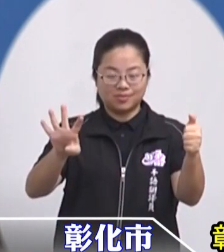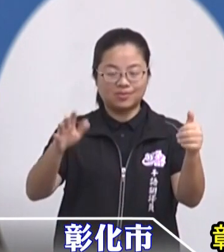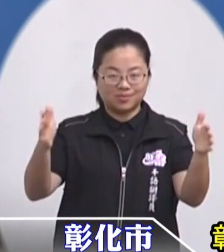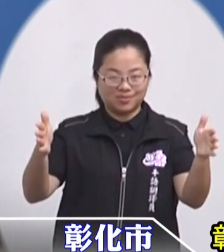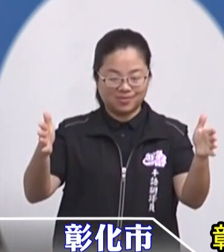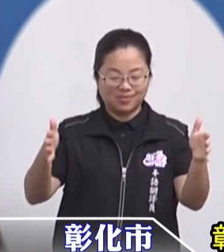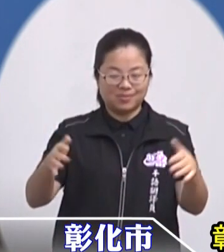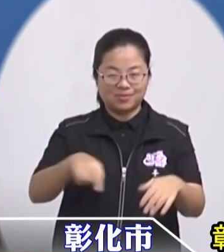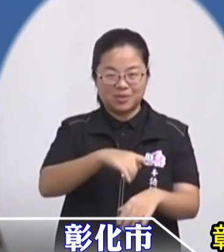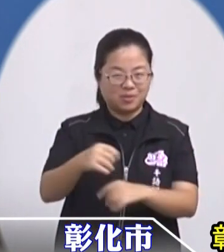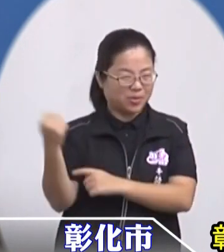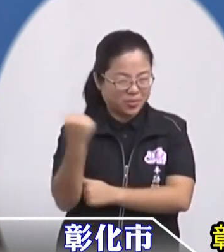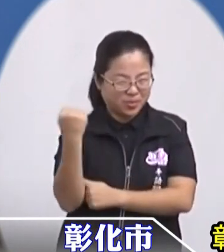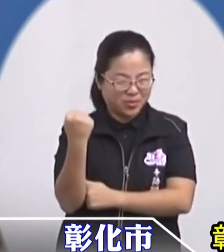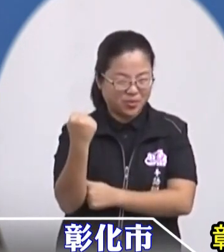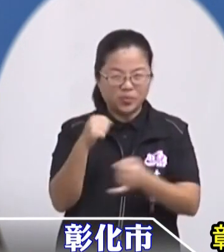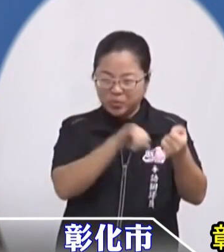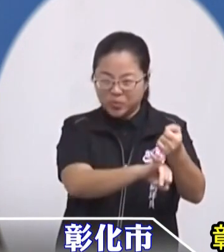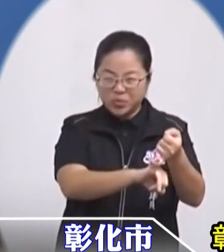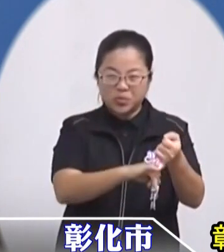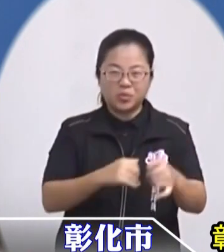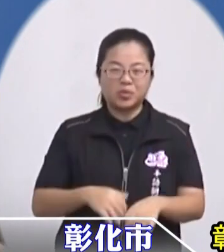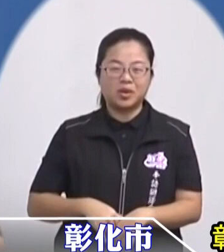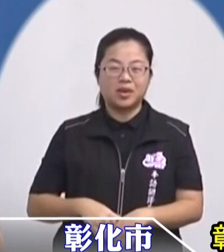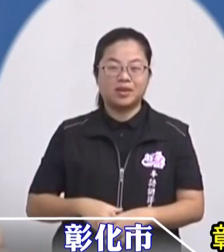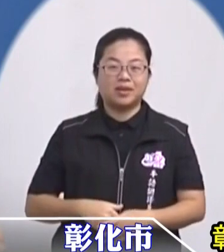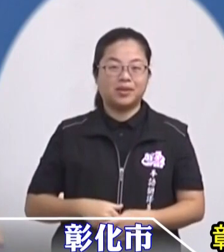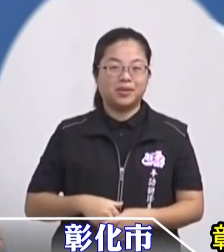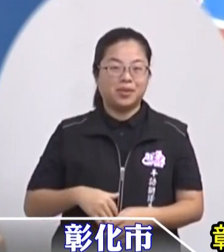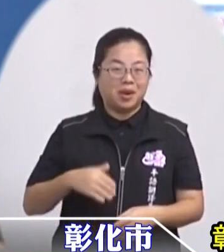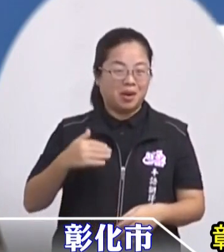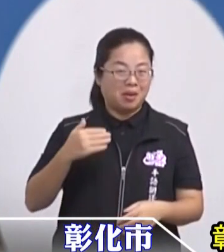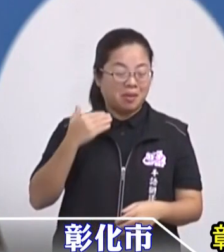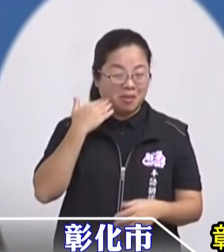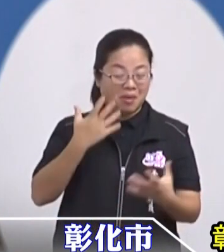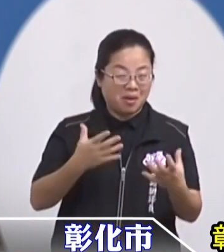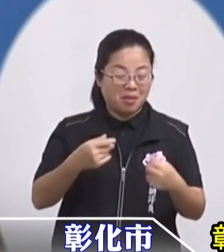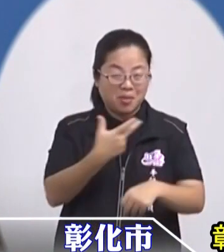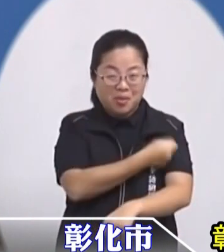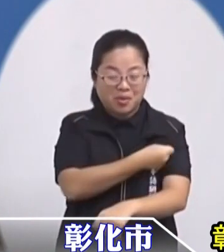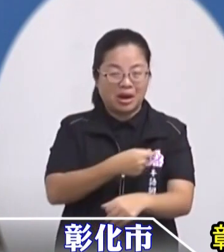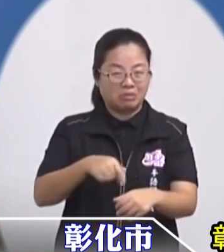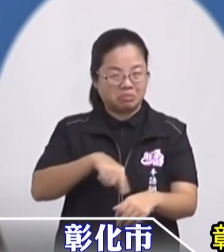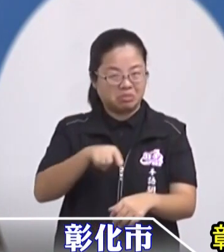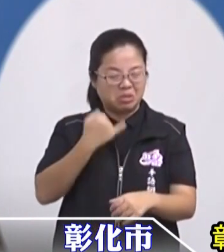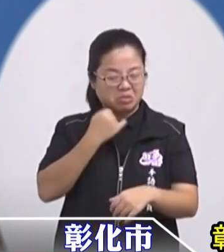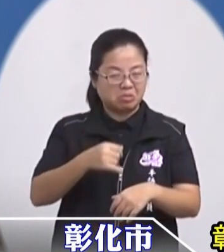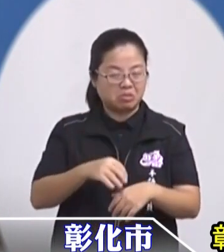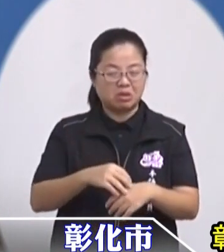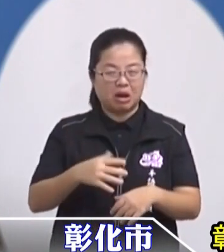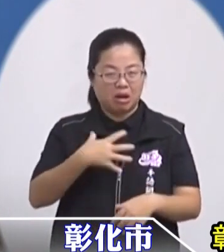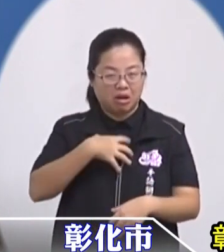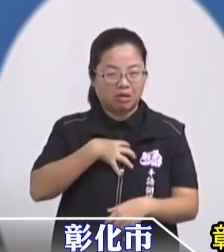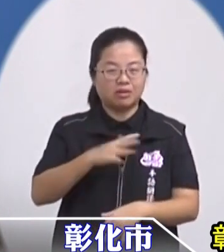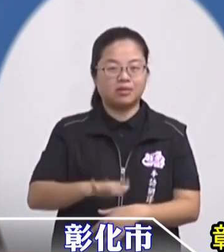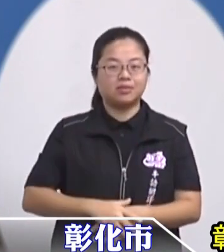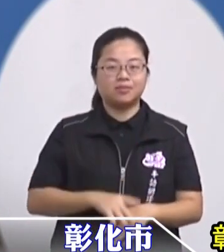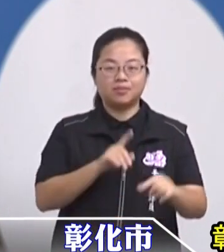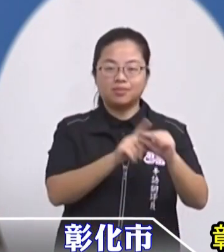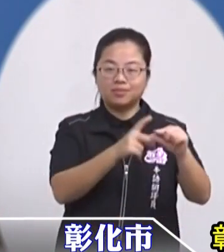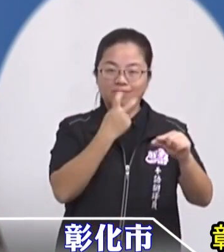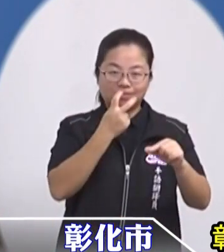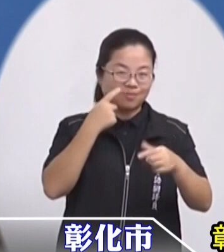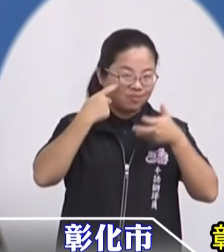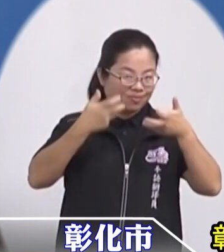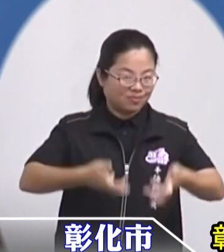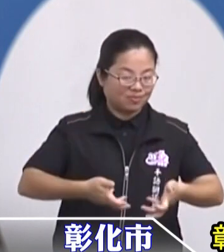的哈，爱卡加加油的哈，不告时准时，万难变成疫情的一个破口哈。后来建情，我们中央要